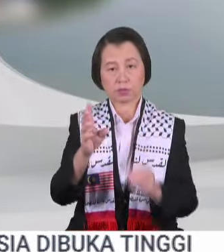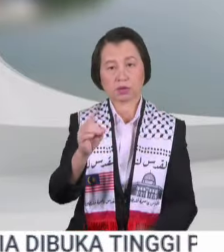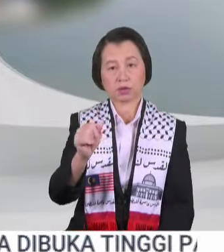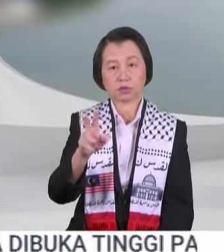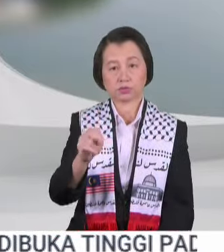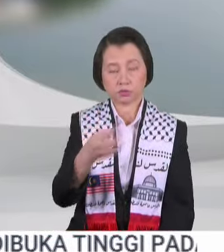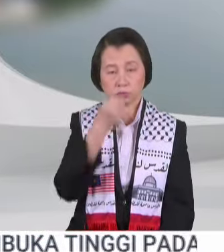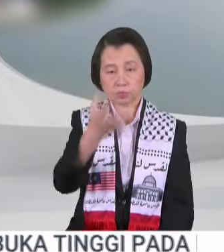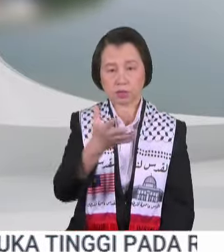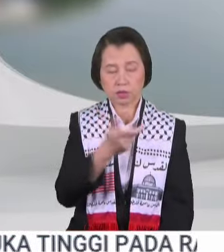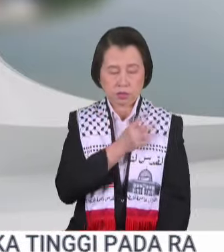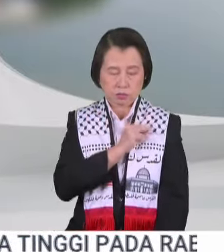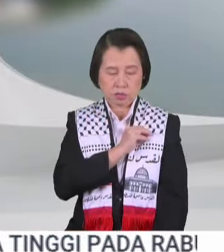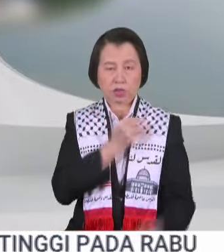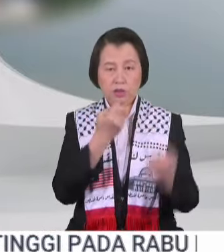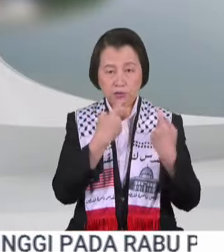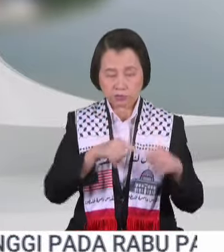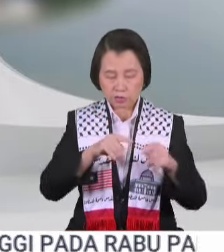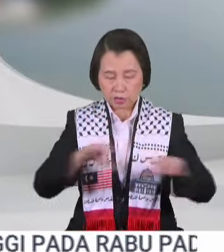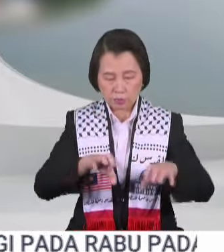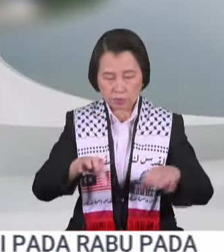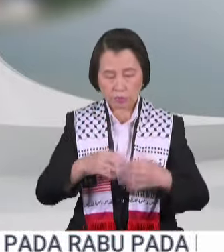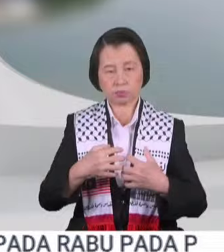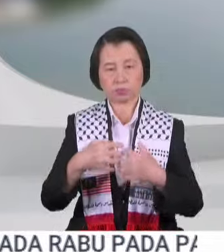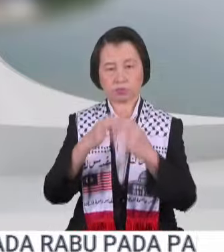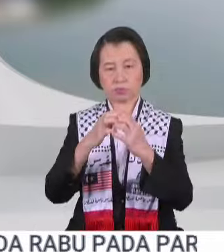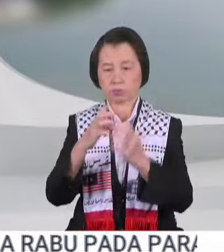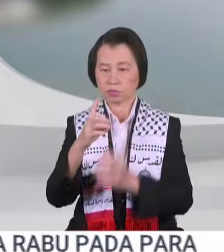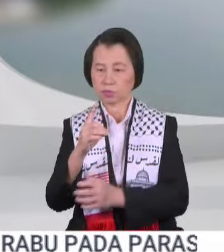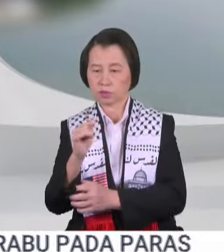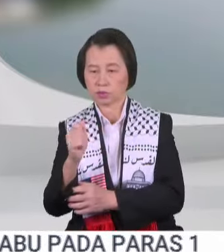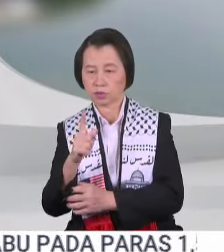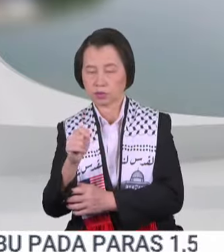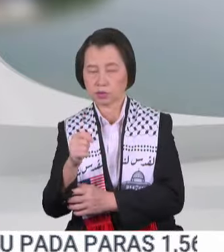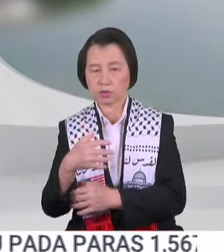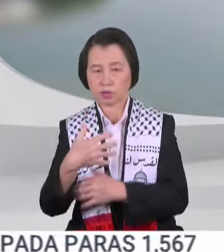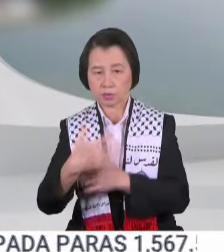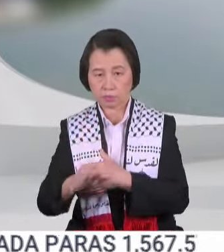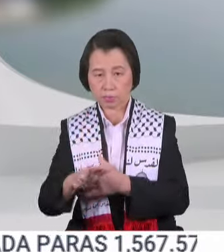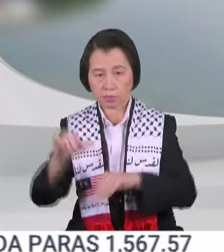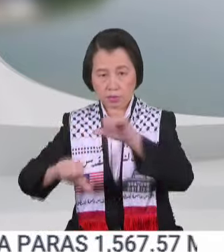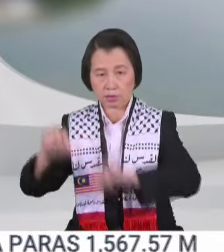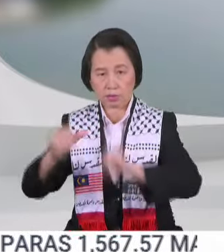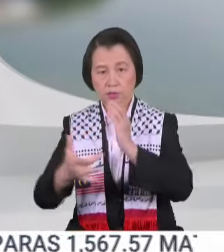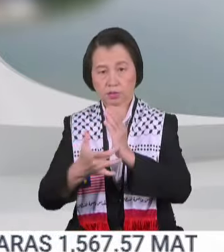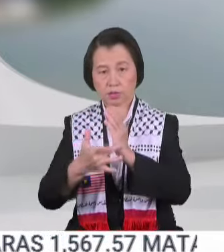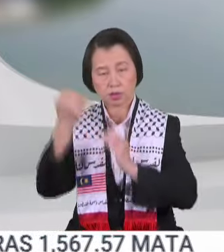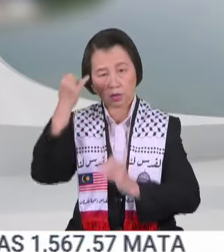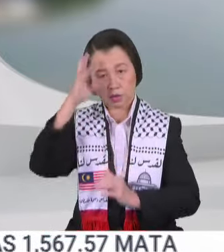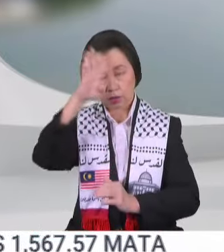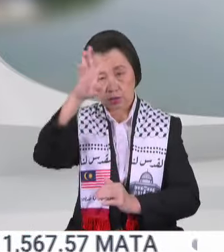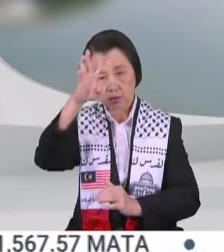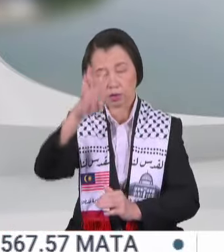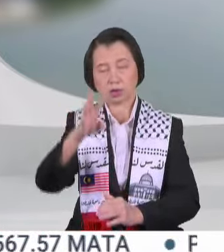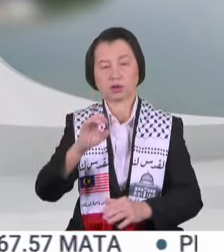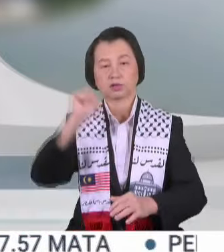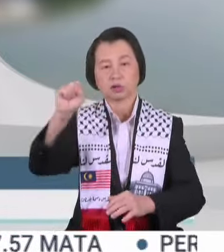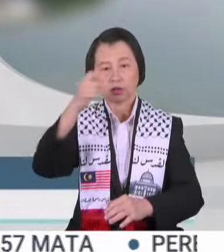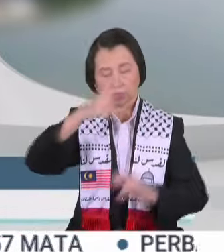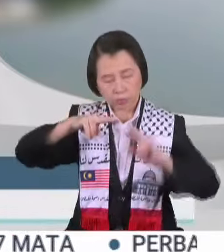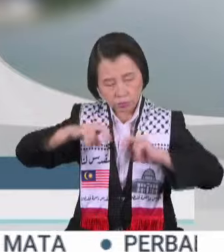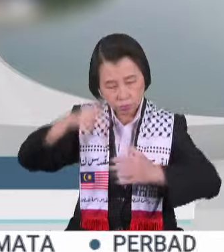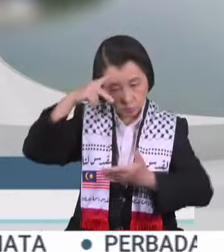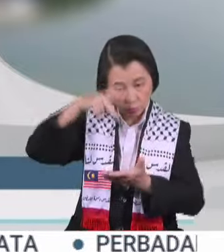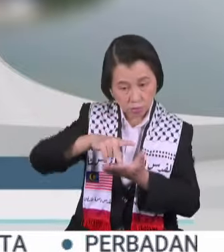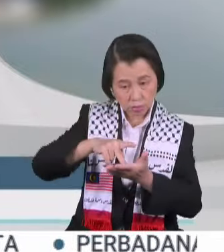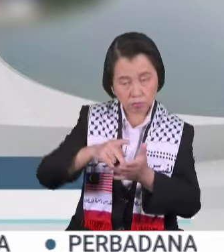memberitahu kementeriannya sedang merancang membangunkan Pusat Data Geospatial Sains, Teknologi dan Inovasi Sabah untuk mengkaji dan mengenal